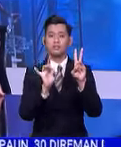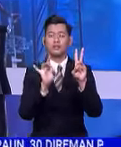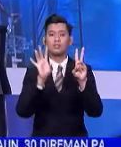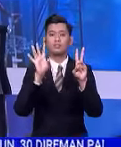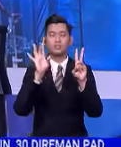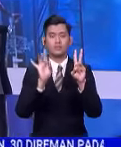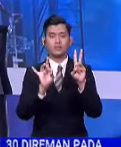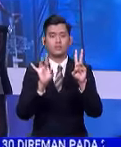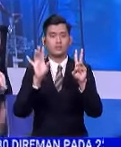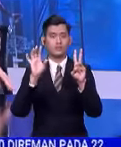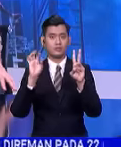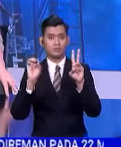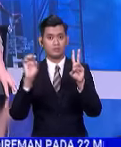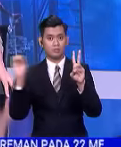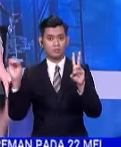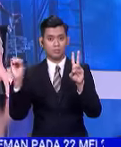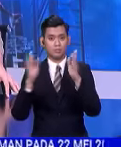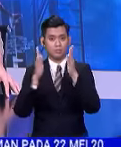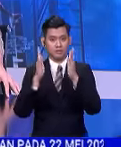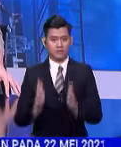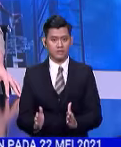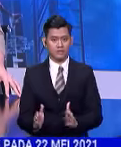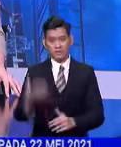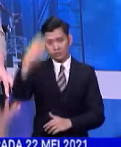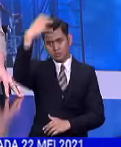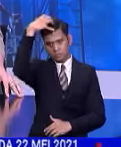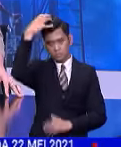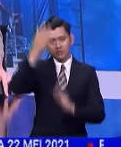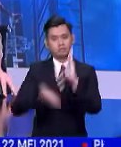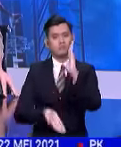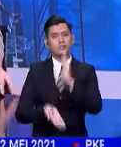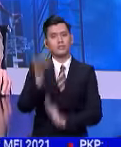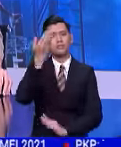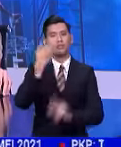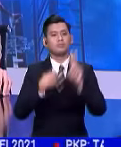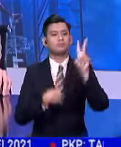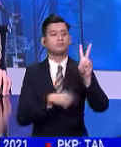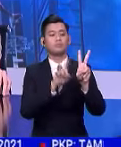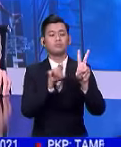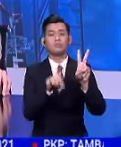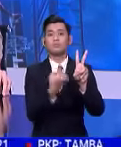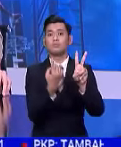kes. Selangor masih mencatatkan angka tertinggi sebanyak